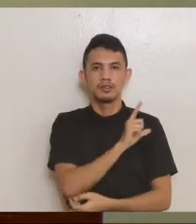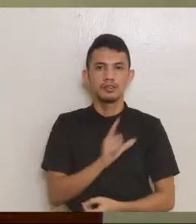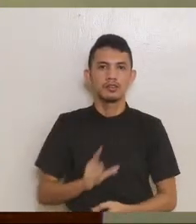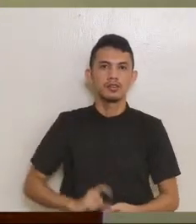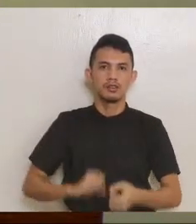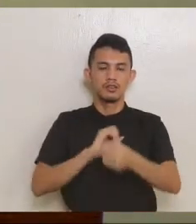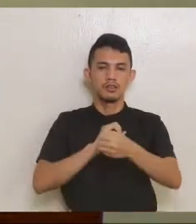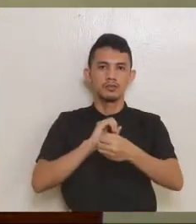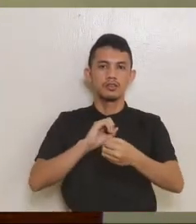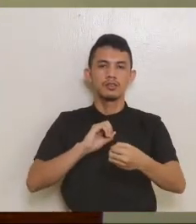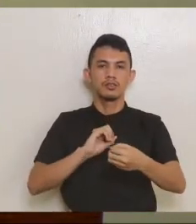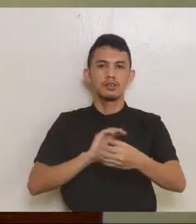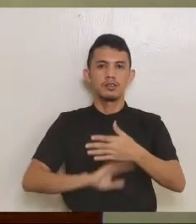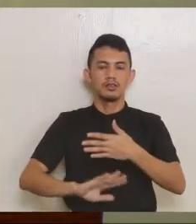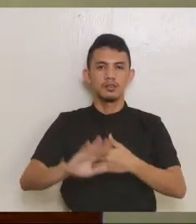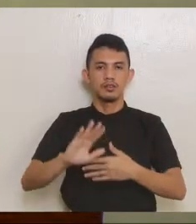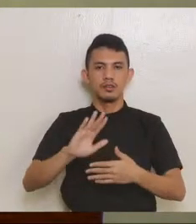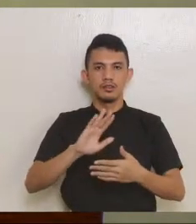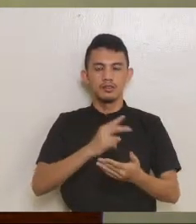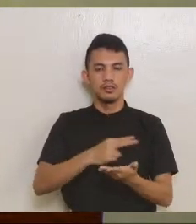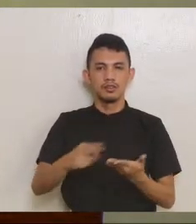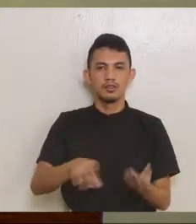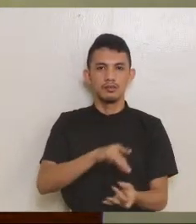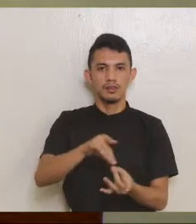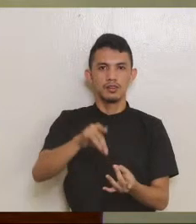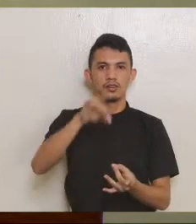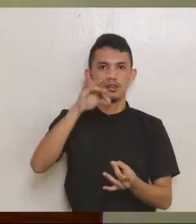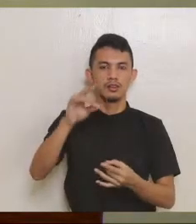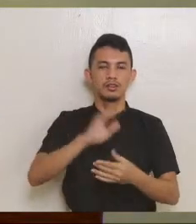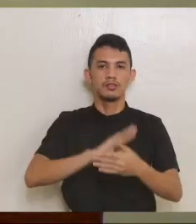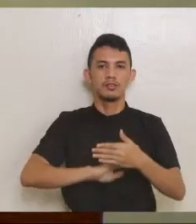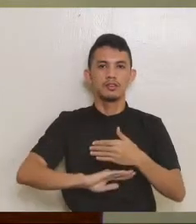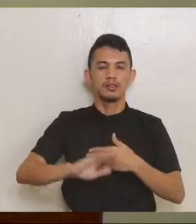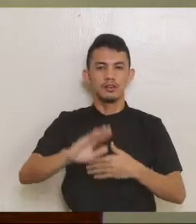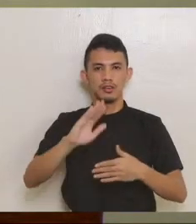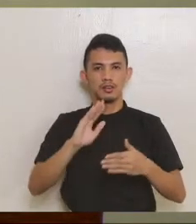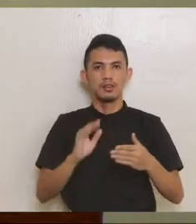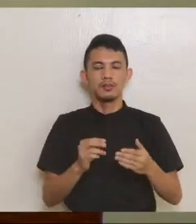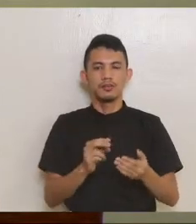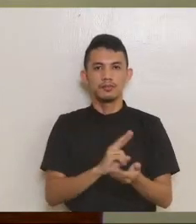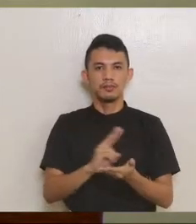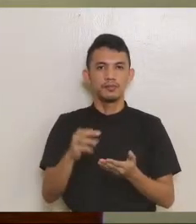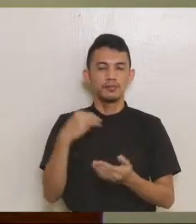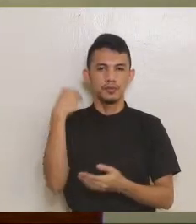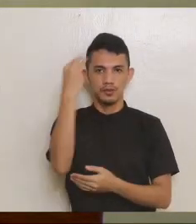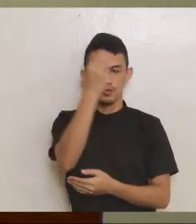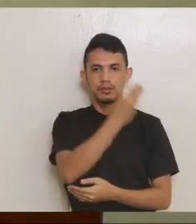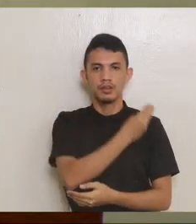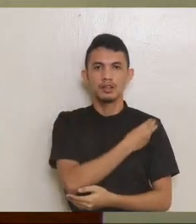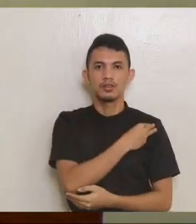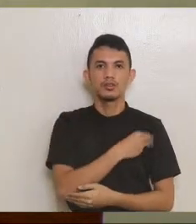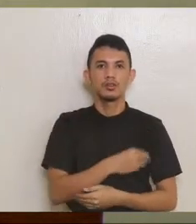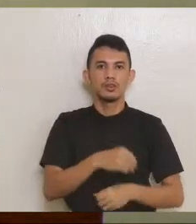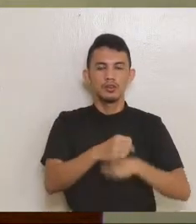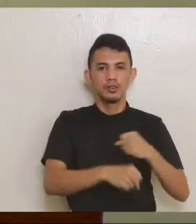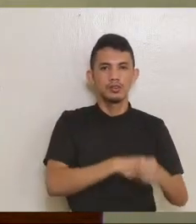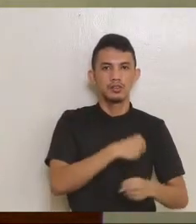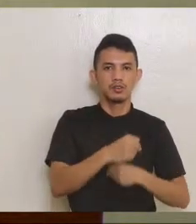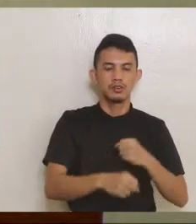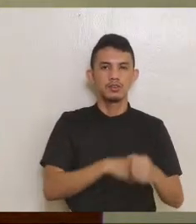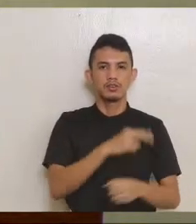Panampon siya sa lalang sa Espiritu Santo. Natawag ika ni Maria nga ulay. Nag-anto sa sugo ni Poncio Pilato.